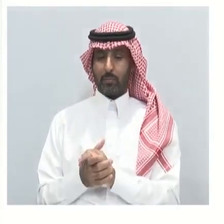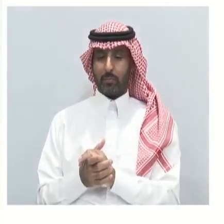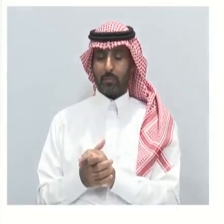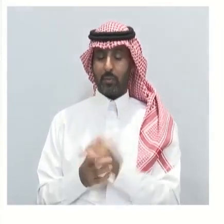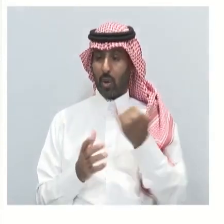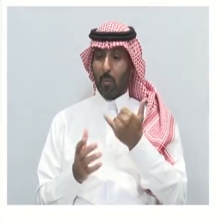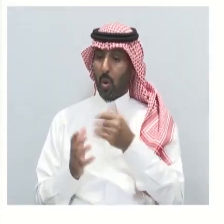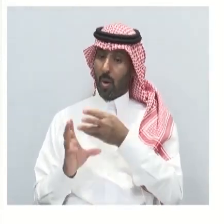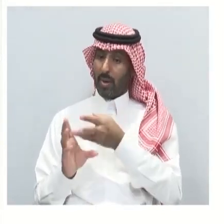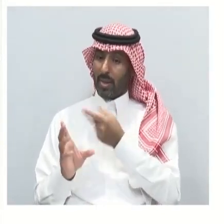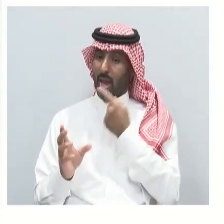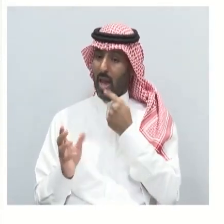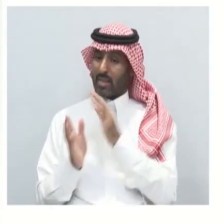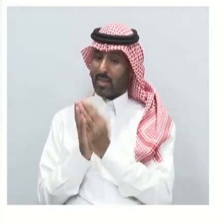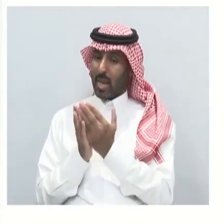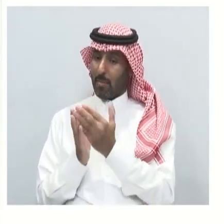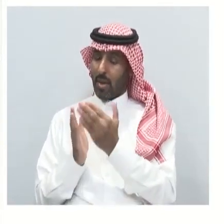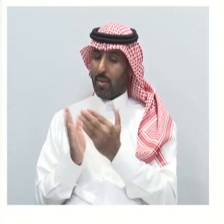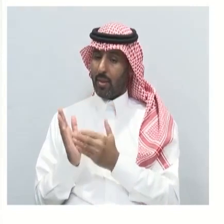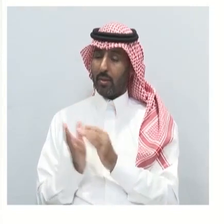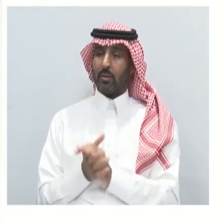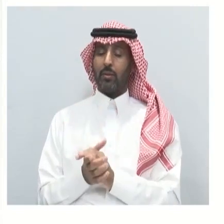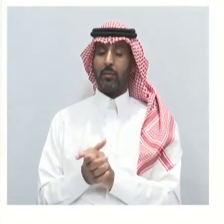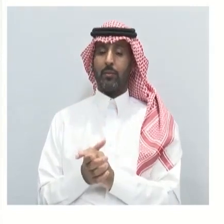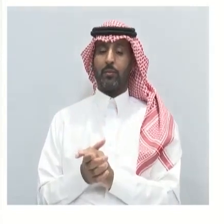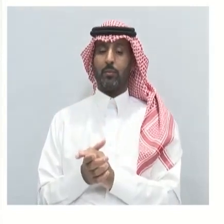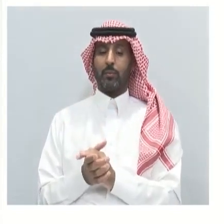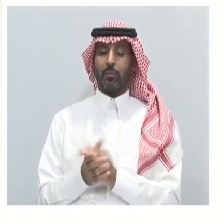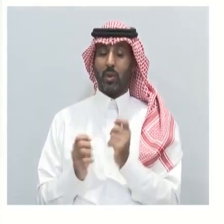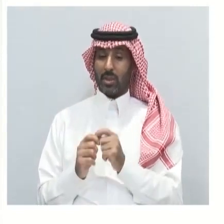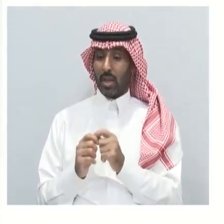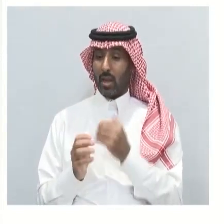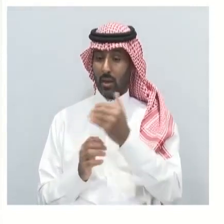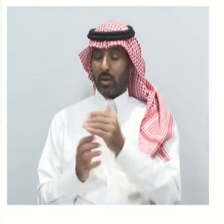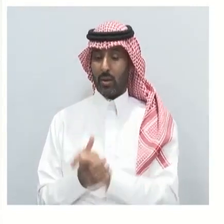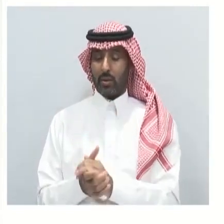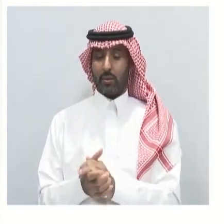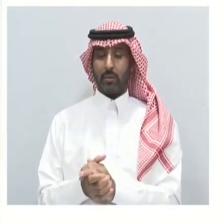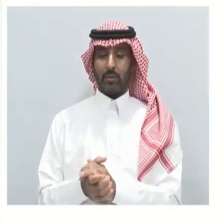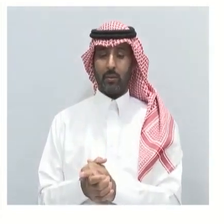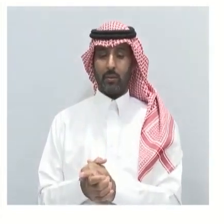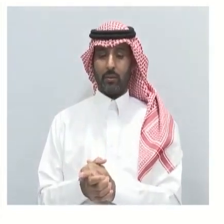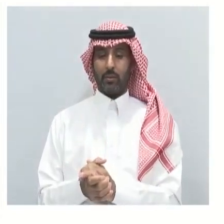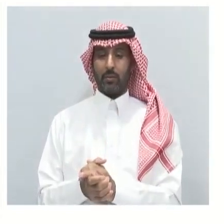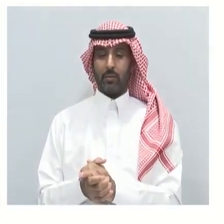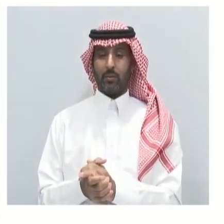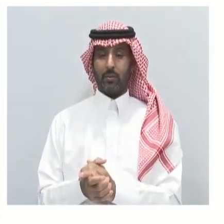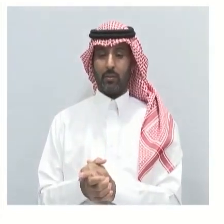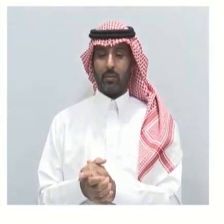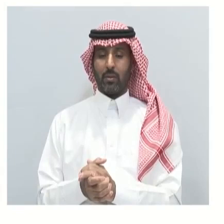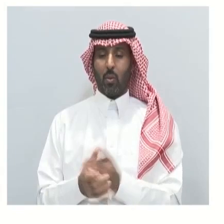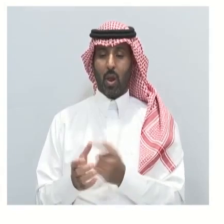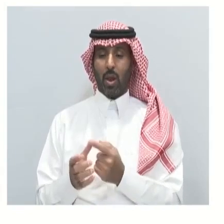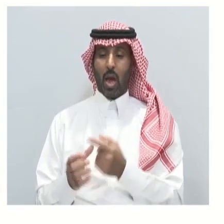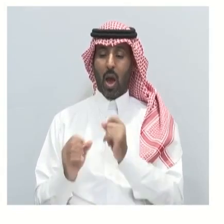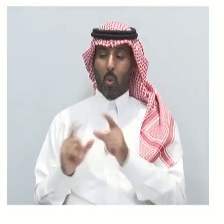البحث يعرض في خاتمه البحث في ابرز النتائج والتوصيات واخيرا البحوث المستقبليه